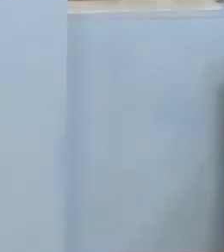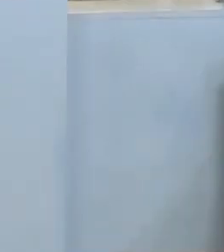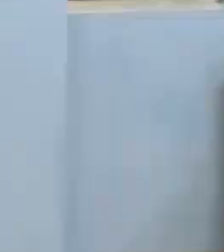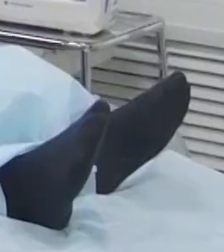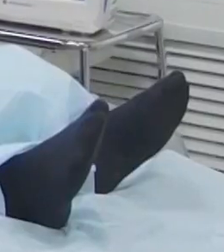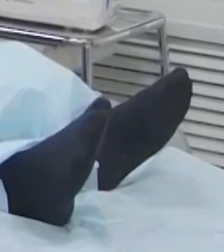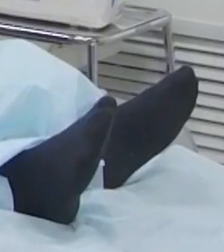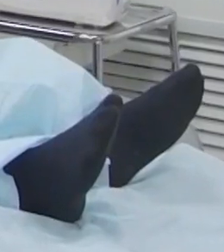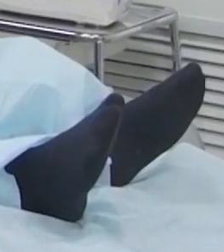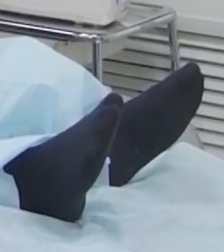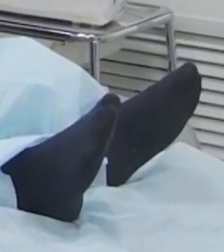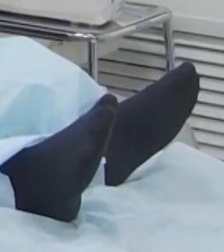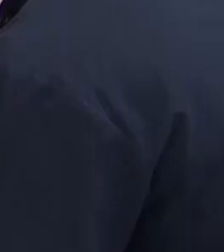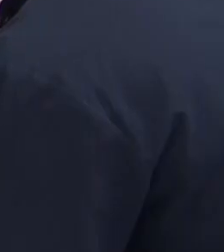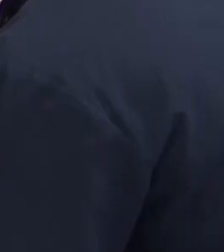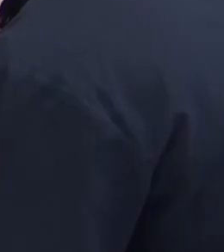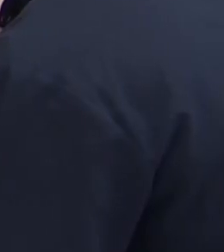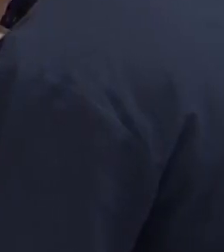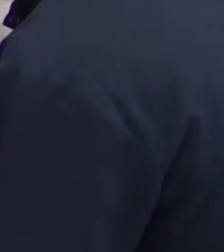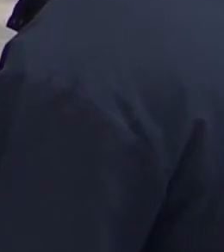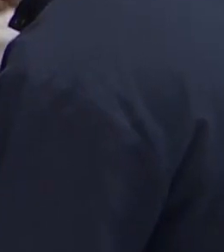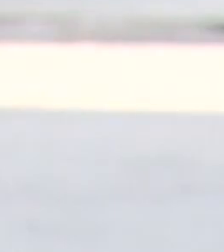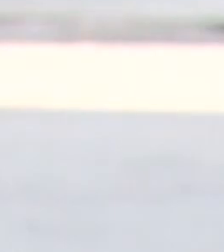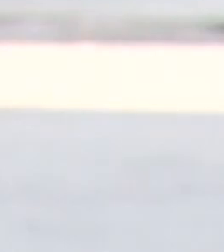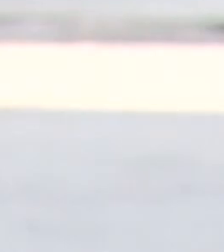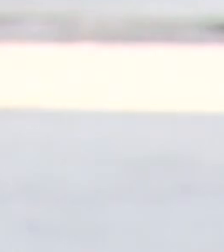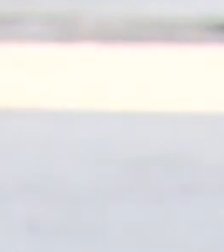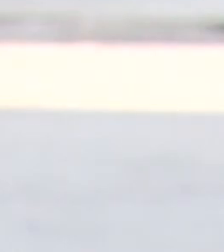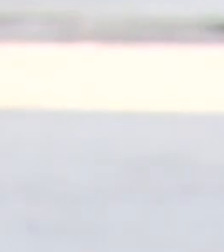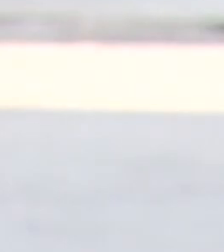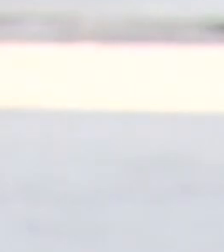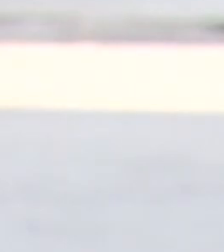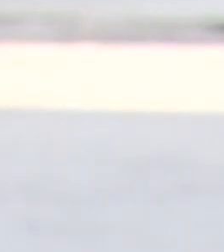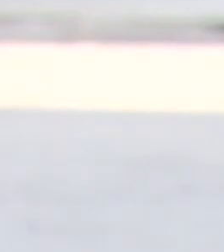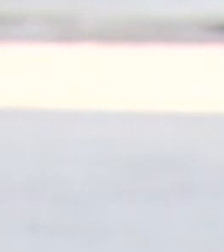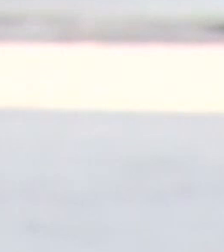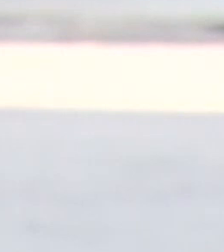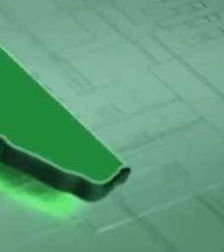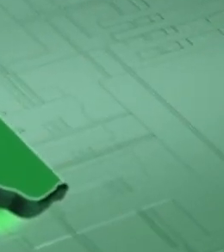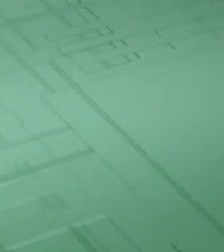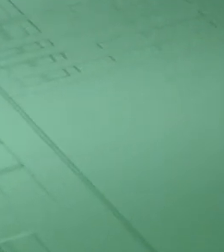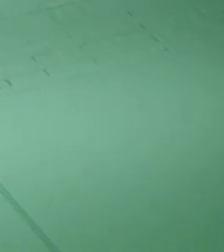Как вернуть 10% от стоимости платных медицинских услуг? Узнавала я, Мира Джанова.